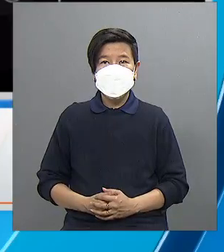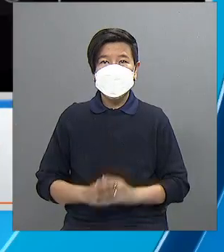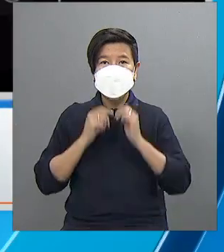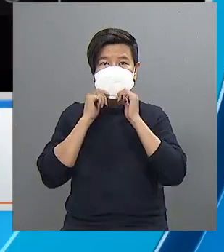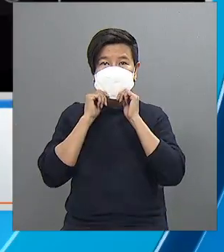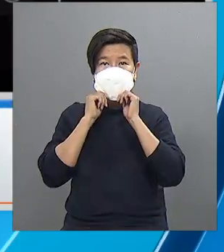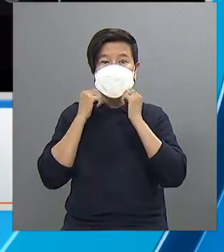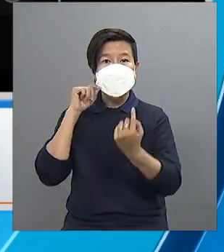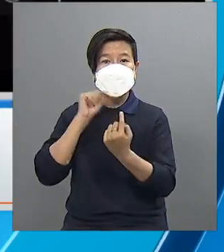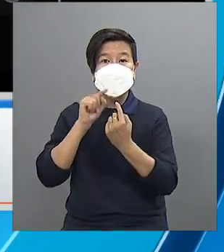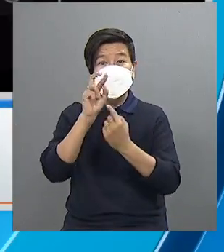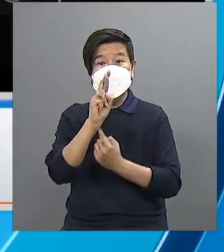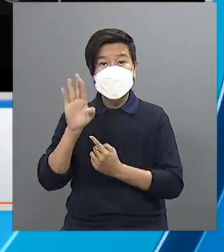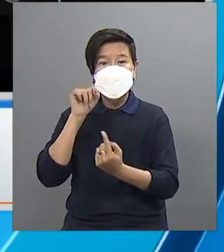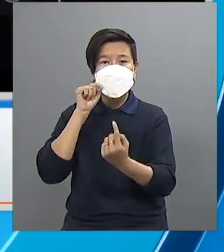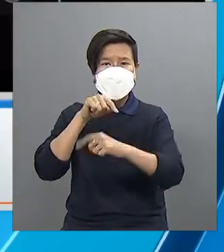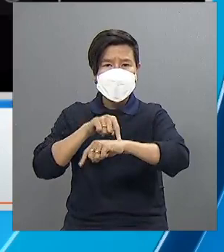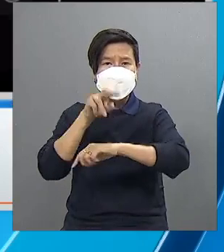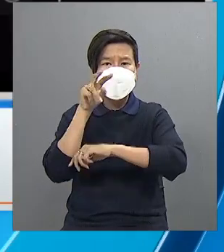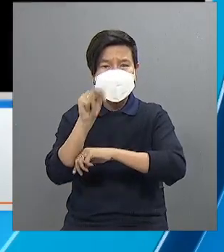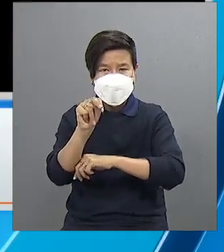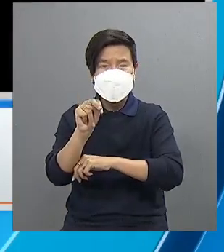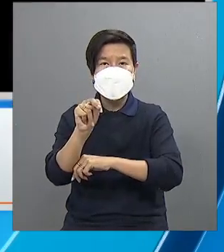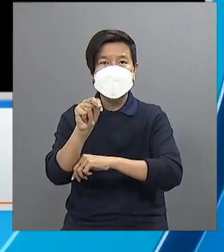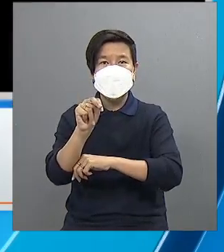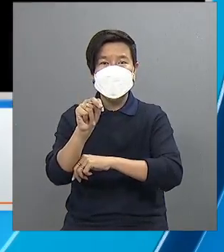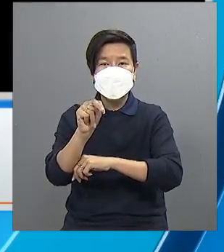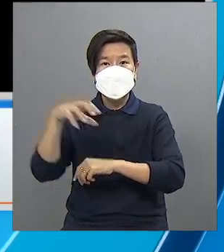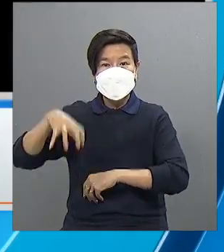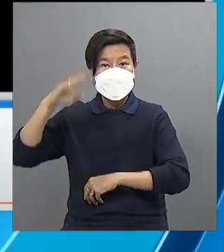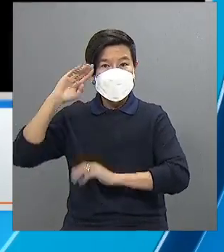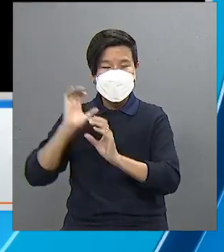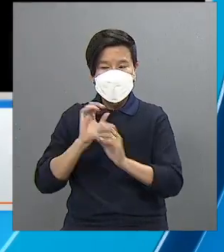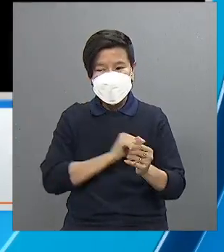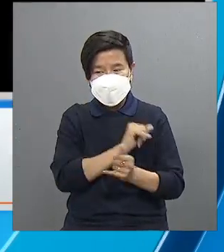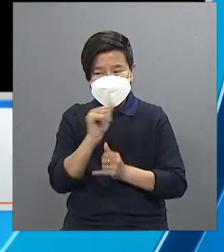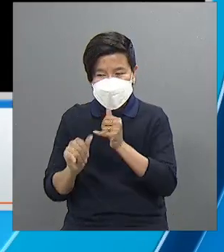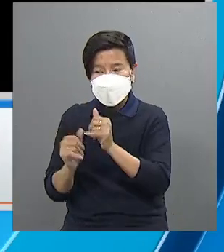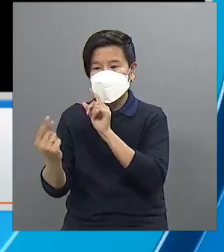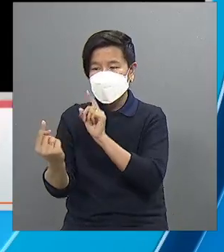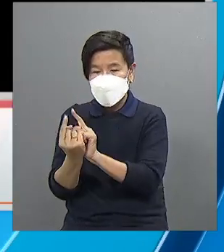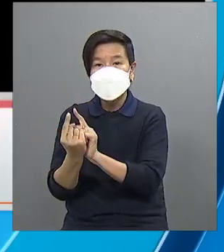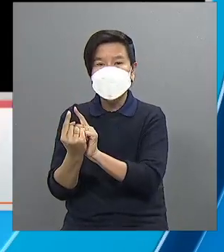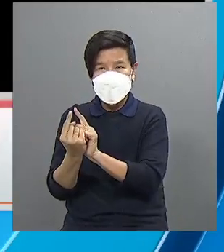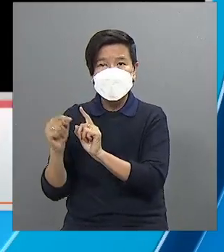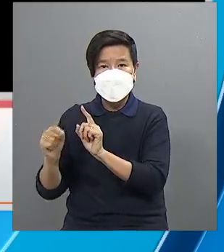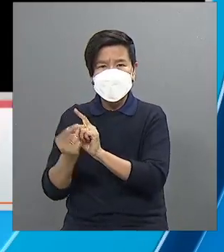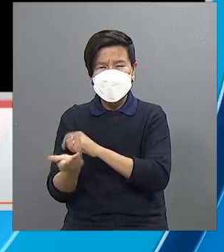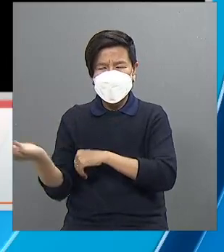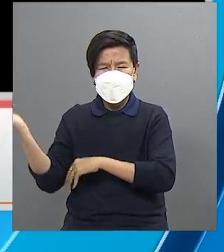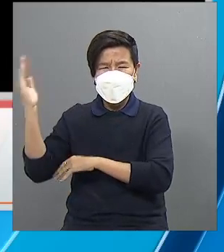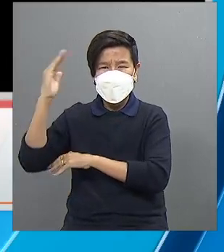บนดใหมกหพ calledายาาจจะขอเขาพ Resourceทนี่นได้คค decirก